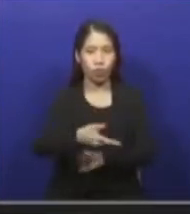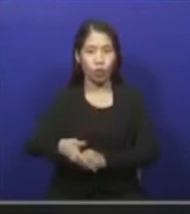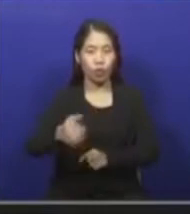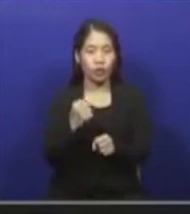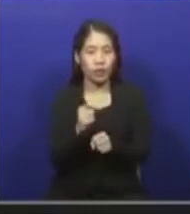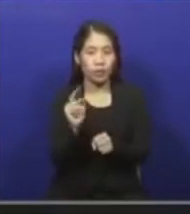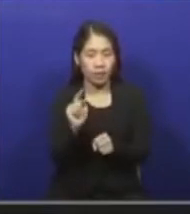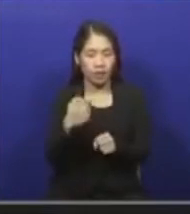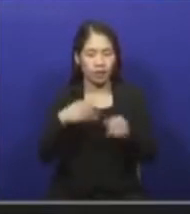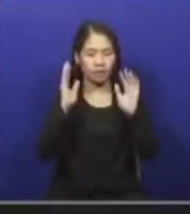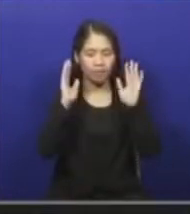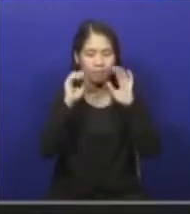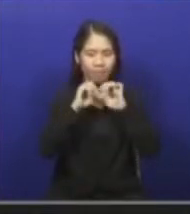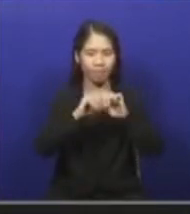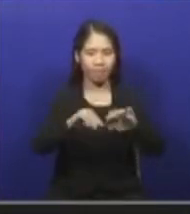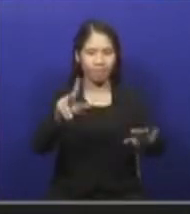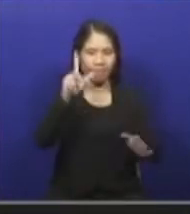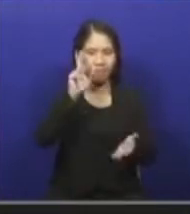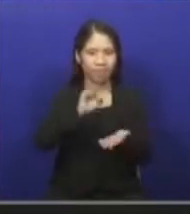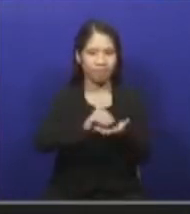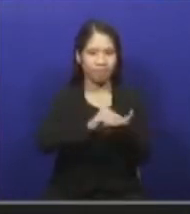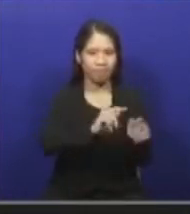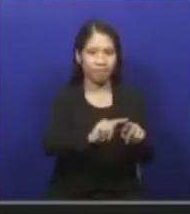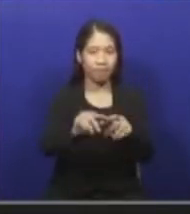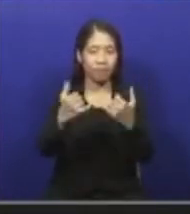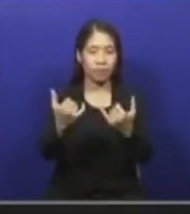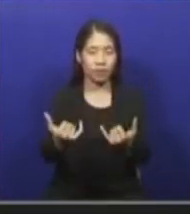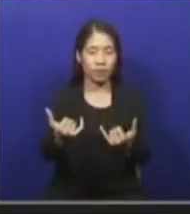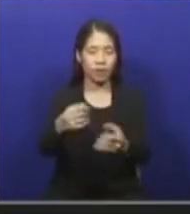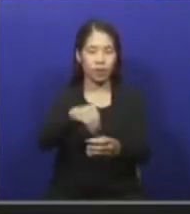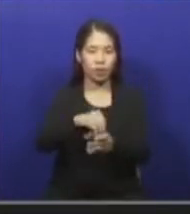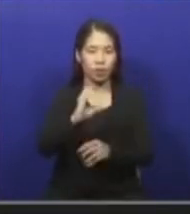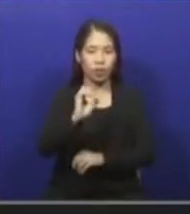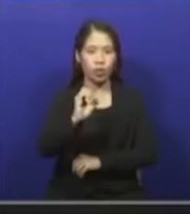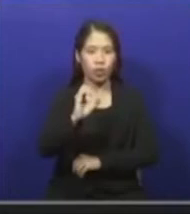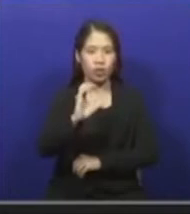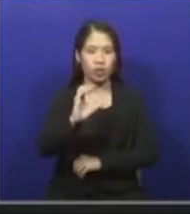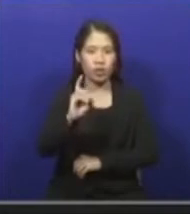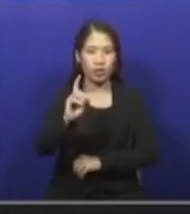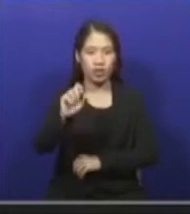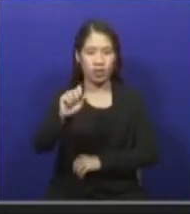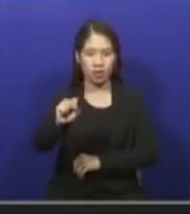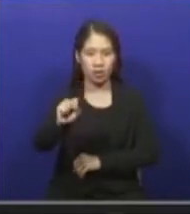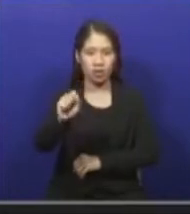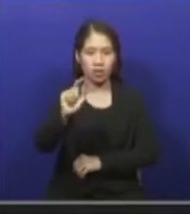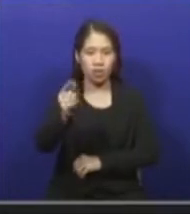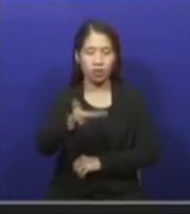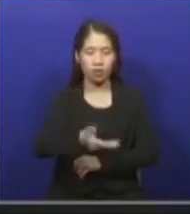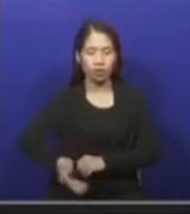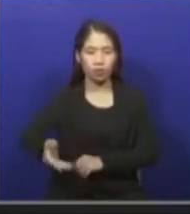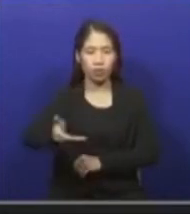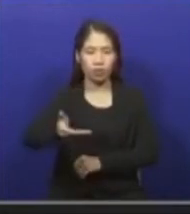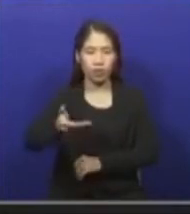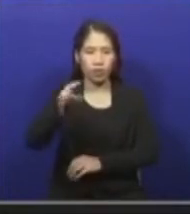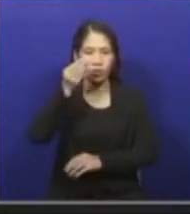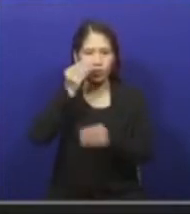ปิดเผยข้อมูลเหล่านี้ออกมาให้อยู่ในรูปแบบของ OCDS ครับเพียงเท่านี้ก็เท่ากับว่าพวกเราได้ผลิ